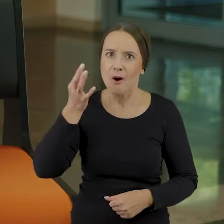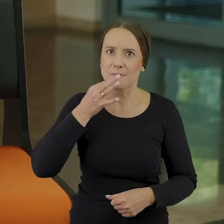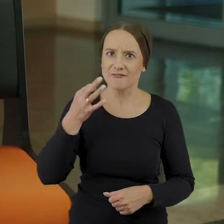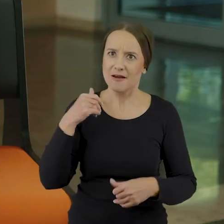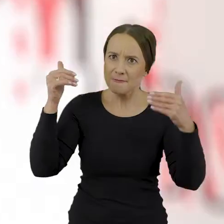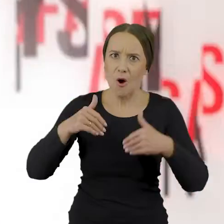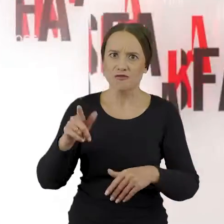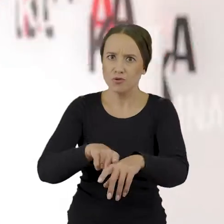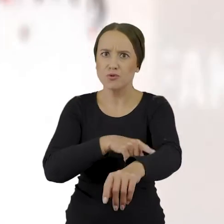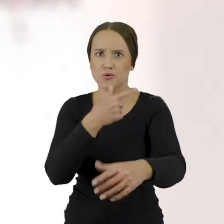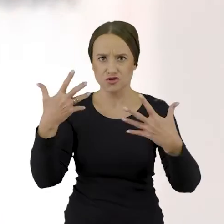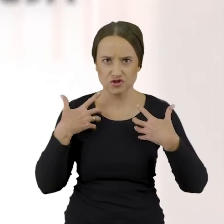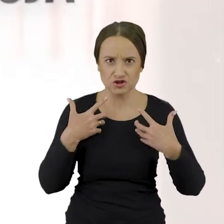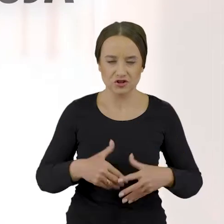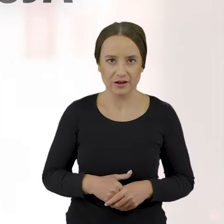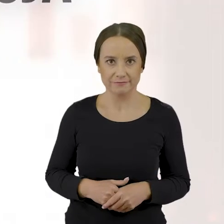rokowanie